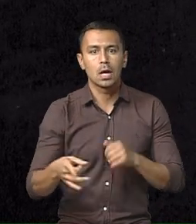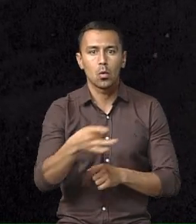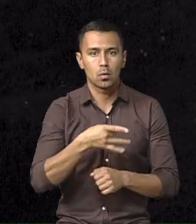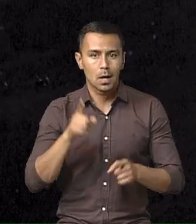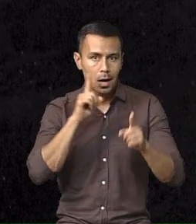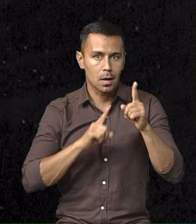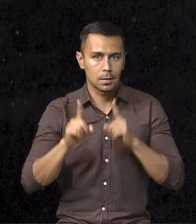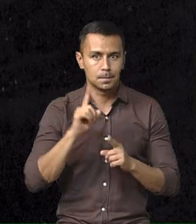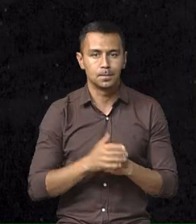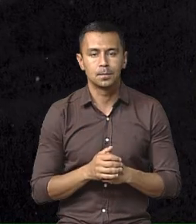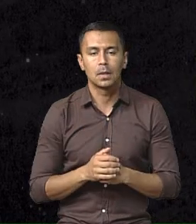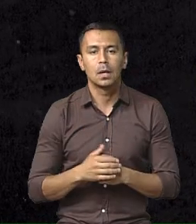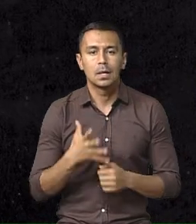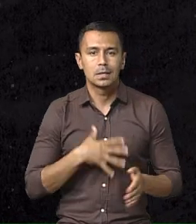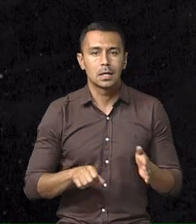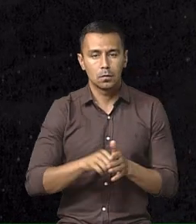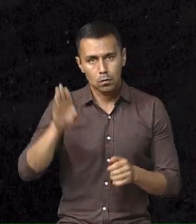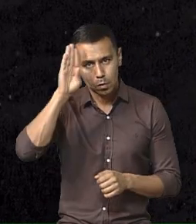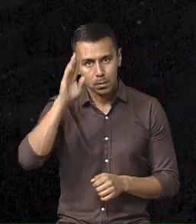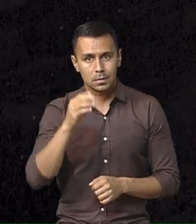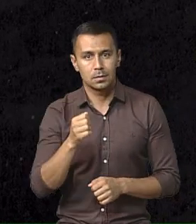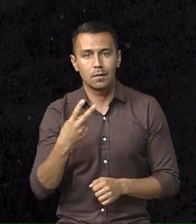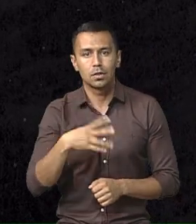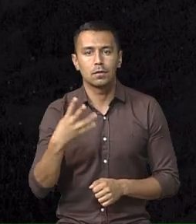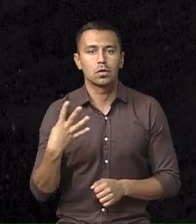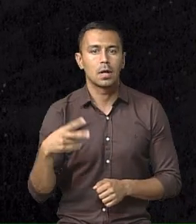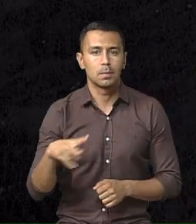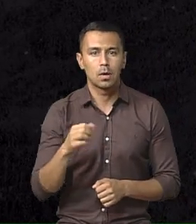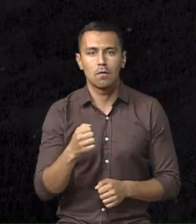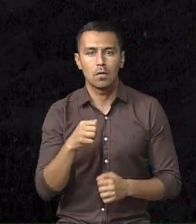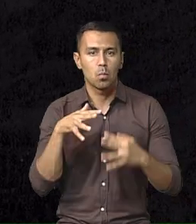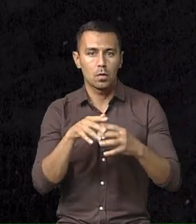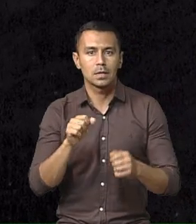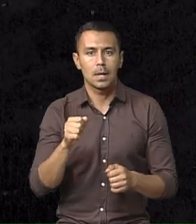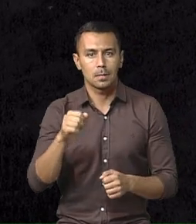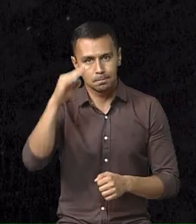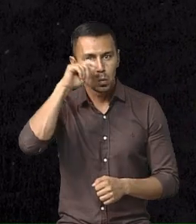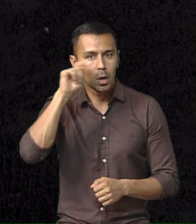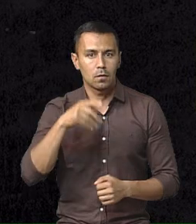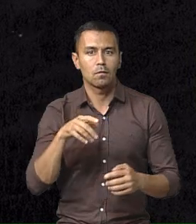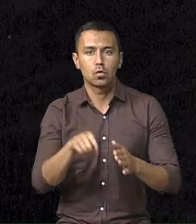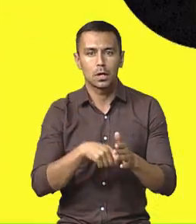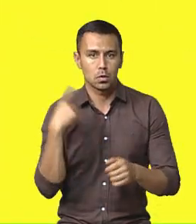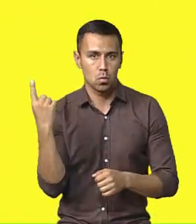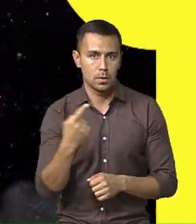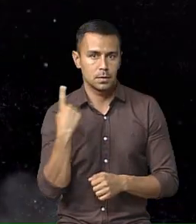ради Михайло Сімашкевич. Загинув Роман 24 липня у бою за батьківщину у Донецькій області.